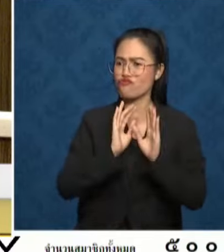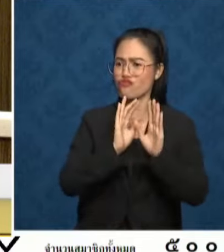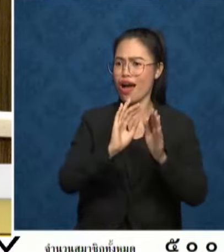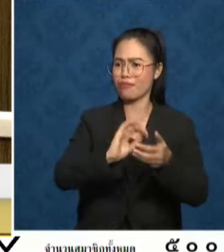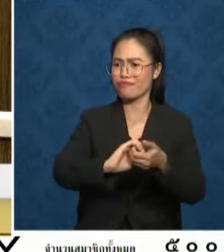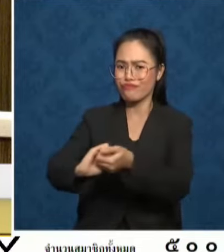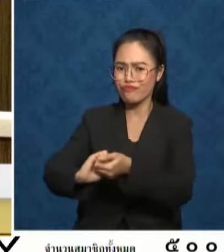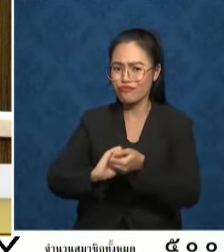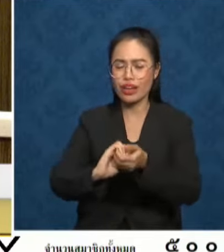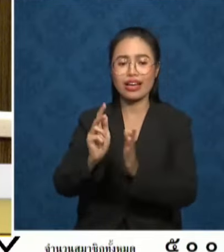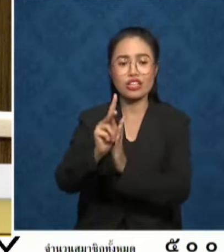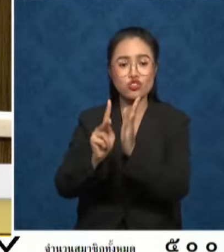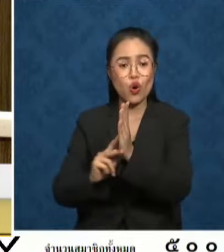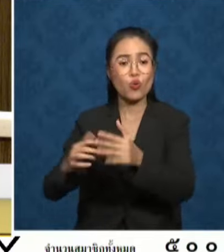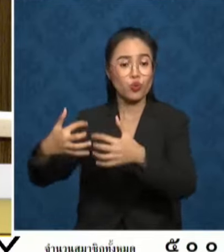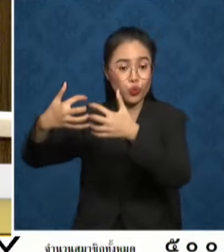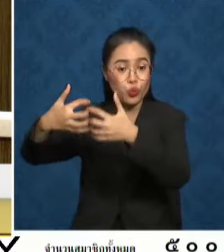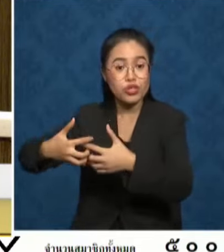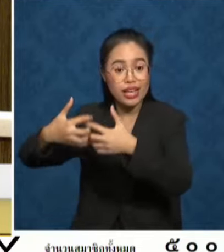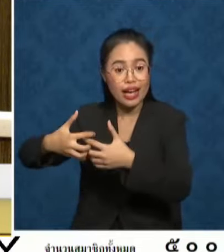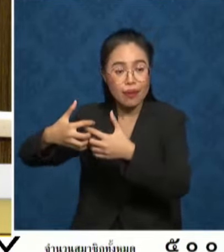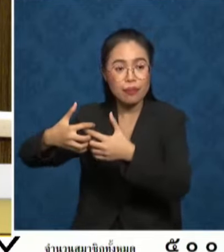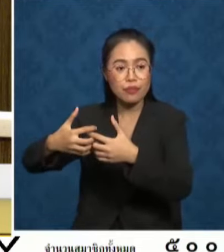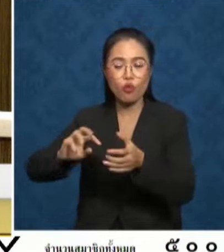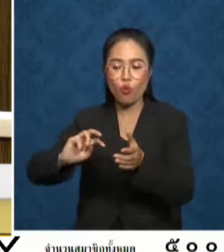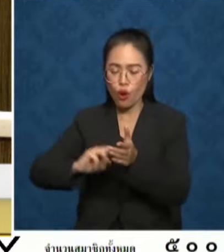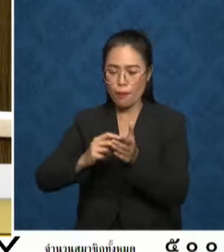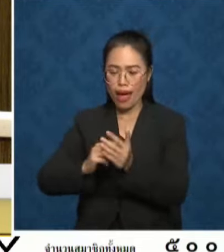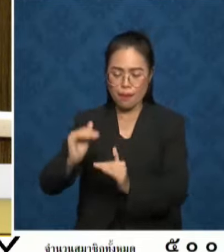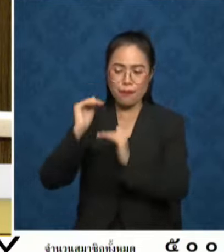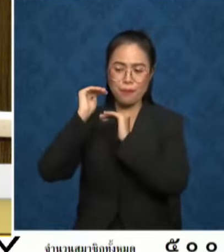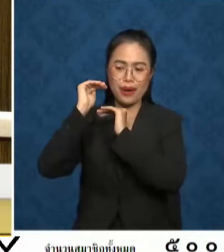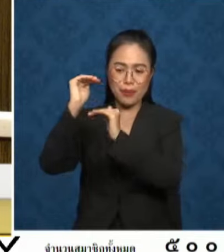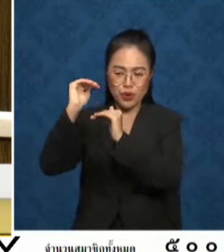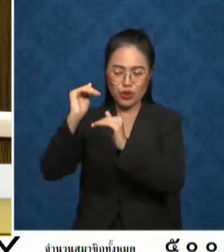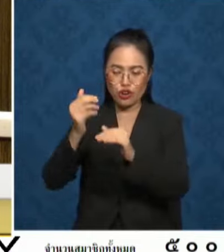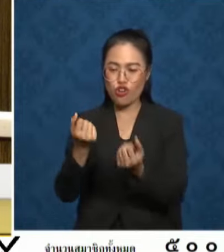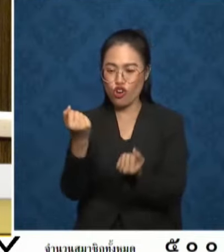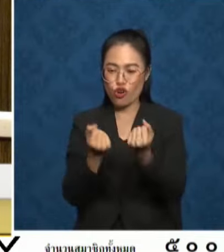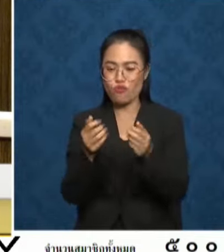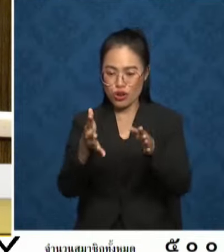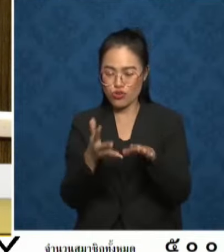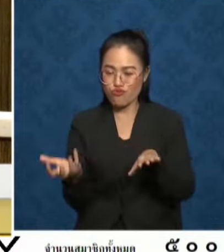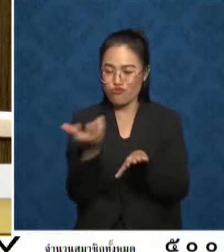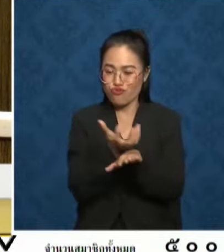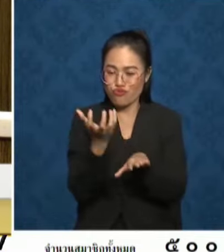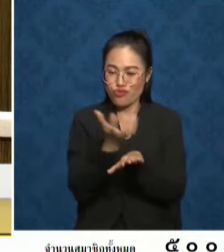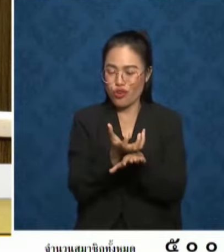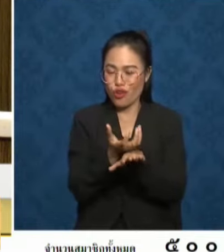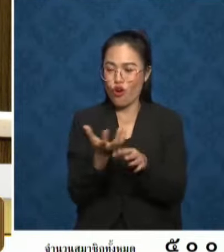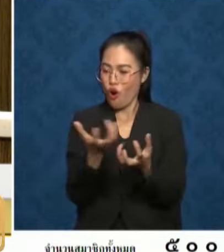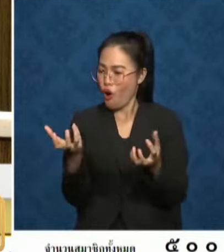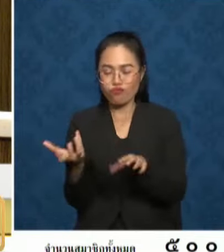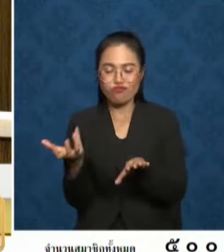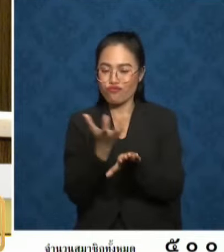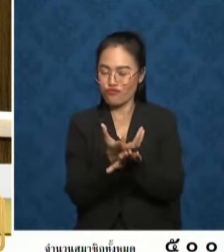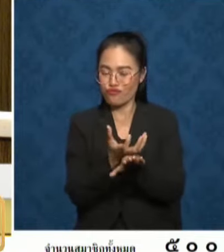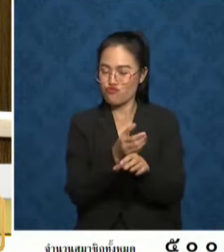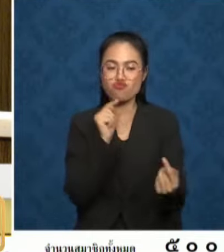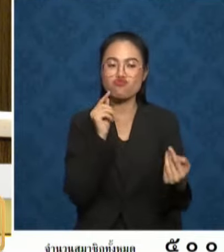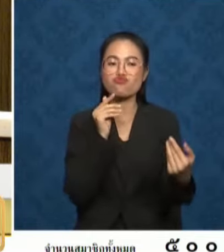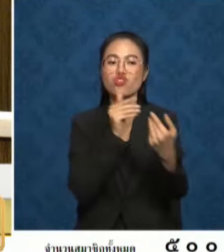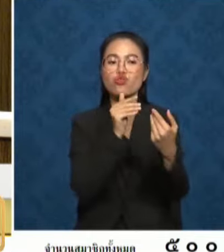ออกกฎกระทรวงออกมาว่าให้ปล่อยสินค้าตามพิกัดรบรรทุกแ่แค่นี้ก็ได้แล้วเพราะแหล่งที่ปล่อย